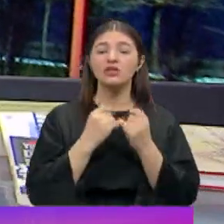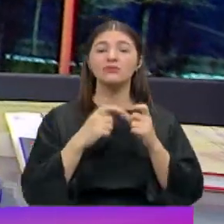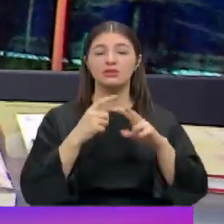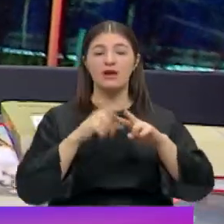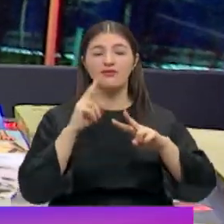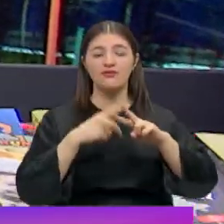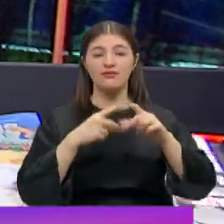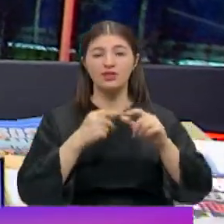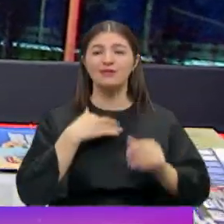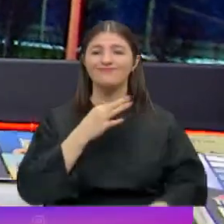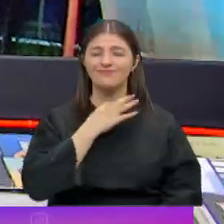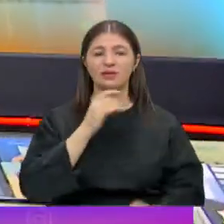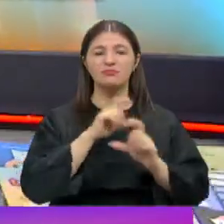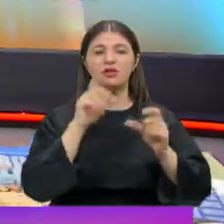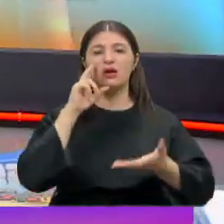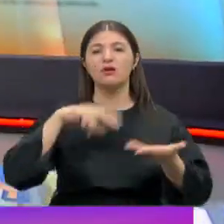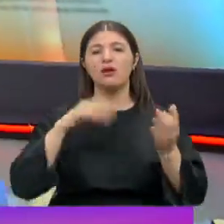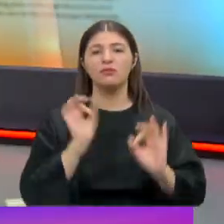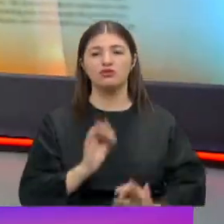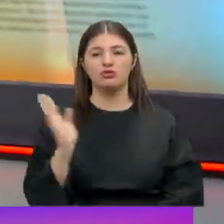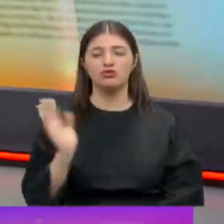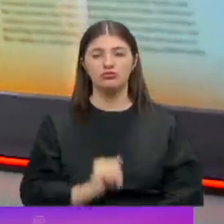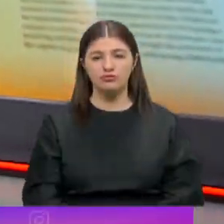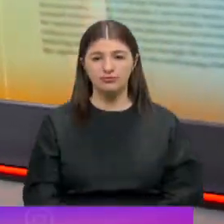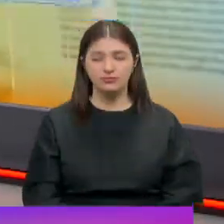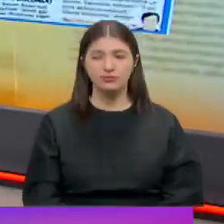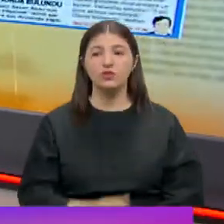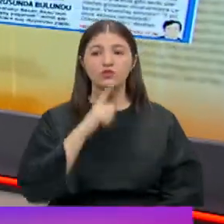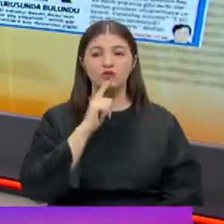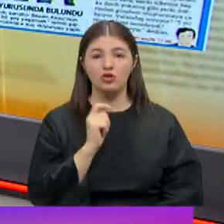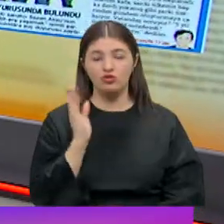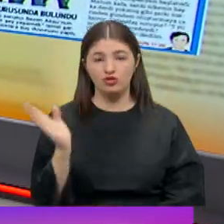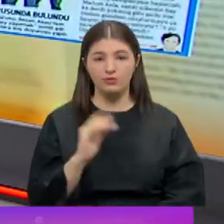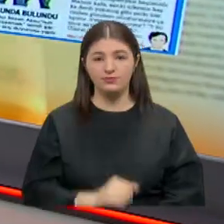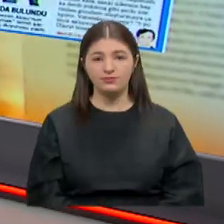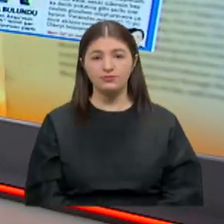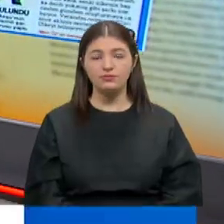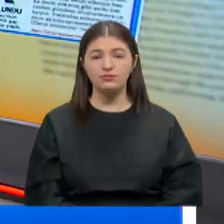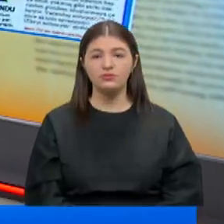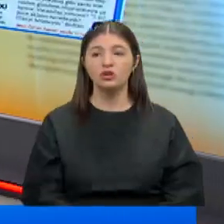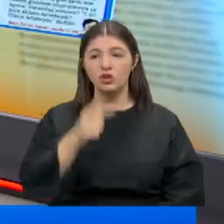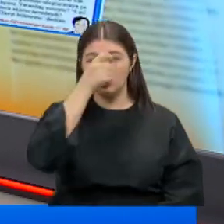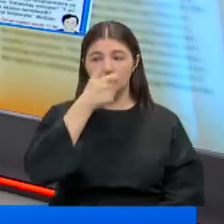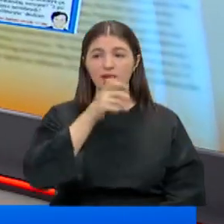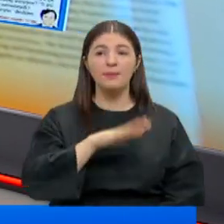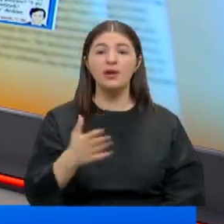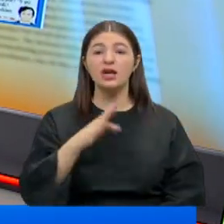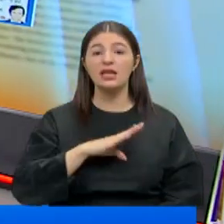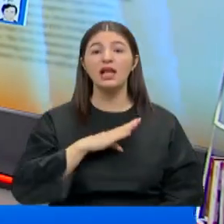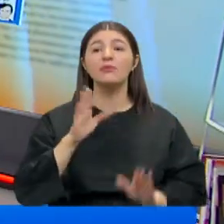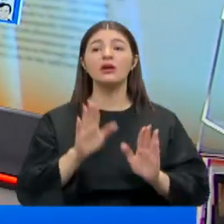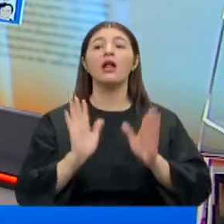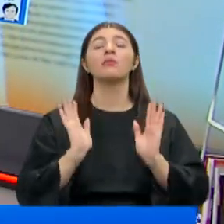kardeşim savaşılan rica ediyorum manşetler okumaya başlıyoruz bu Sözcü ü Türkiye'nin başka